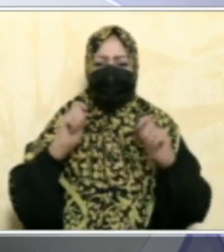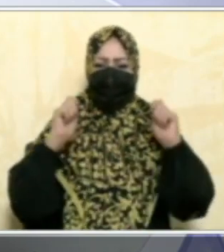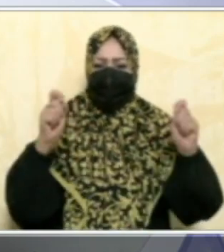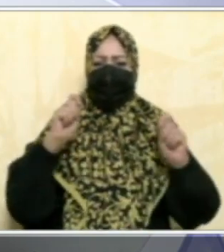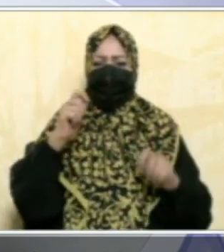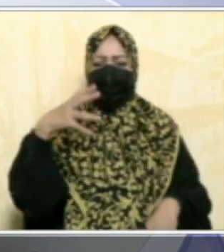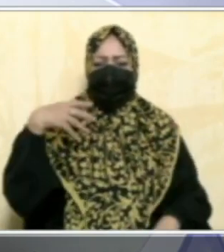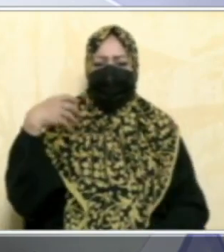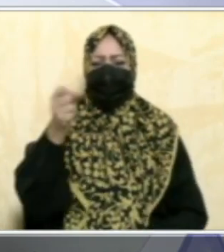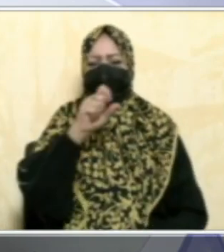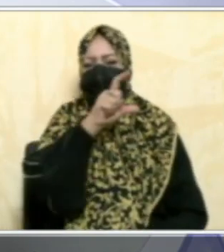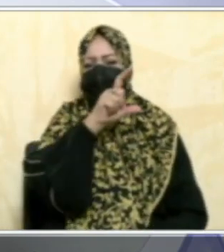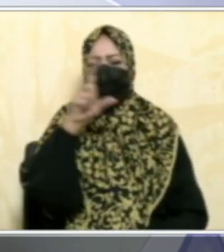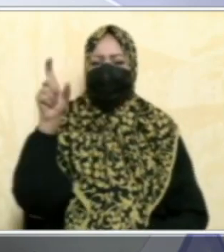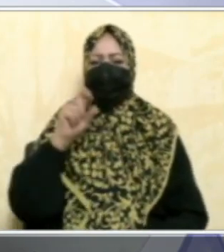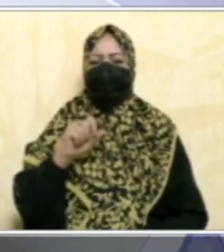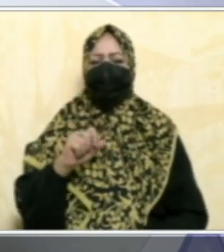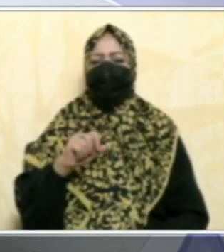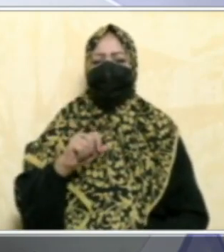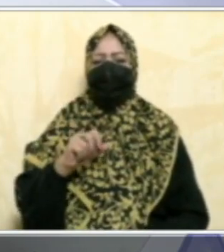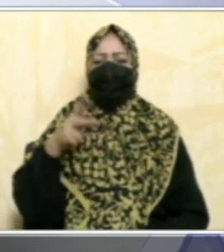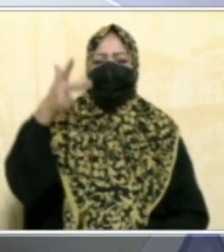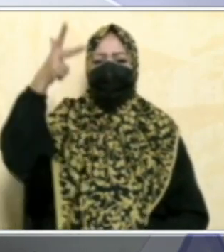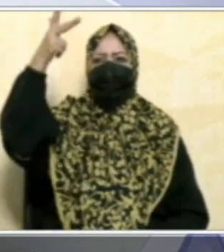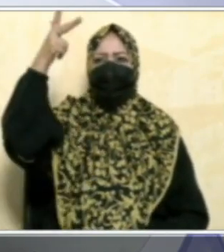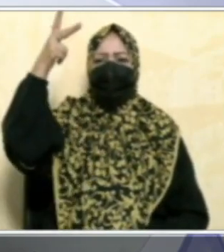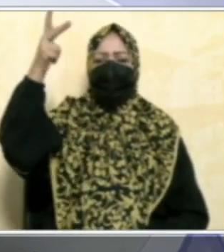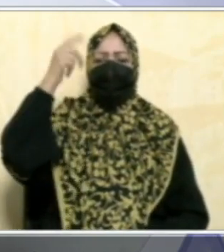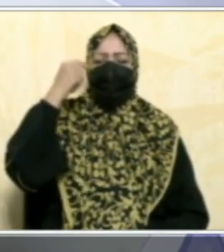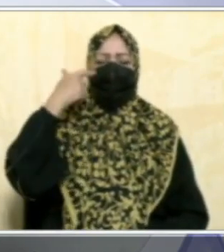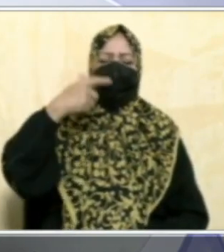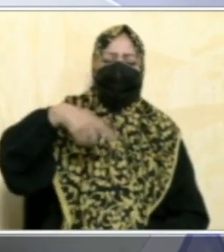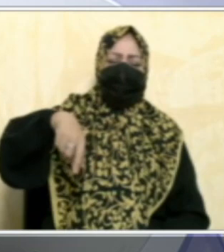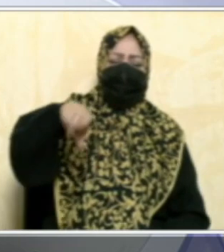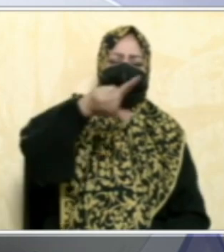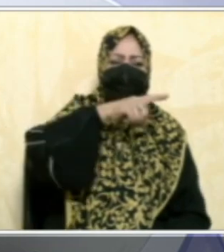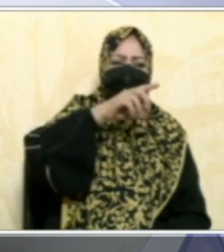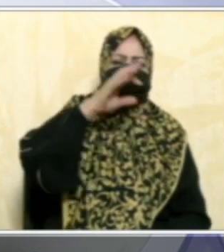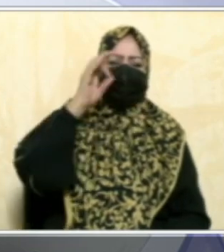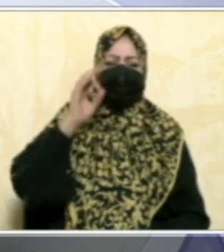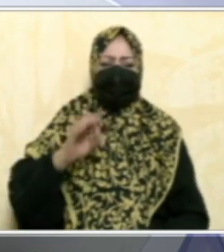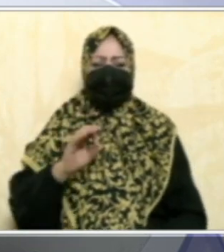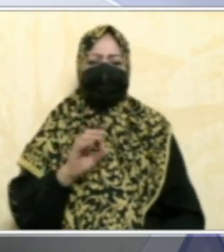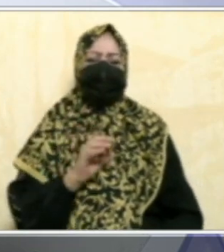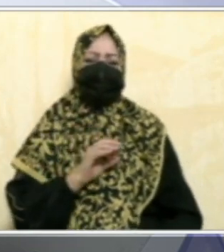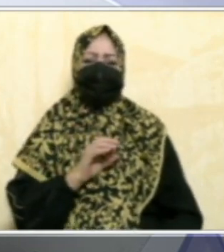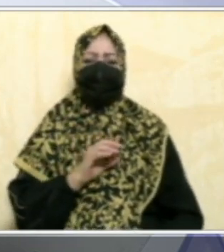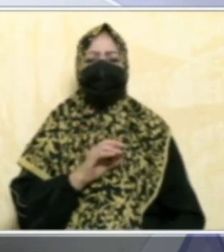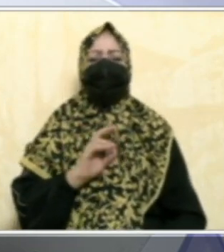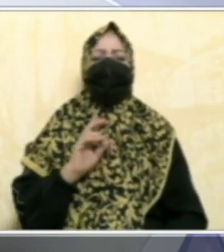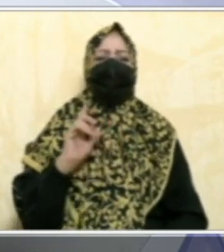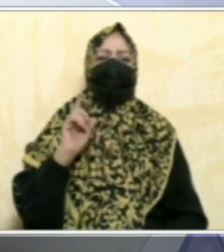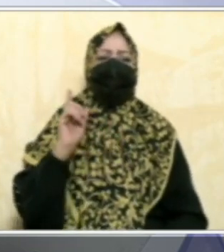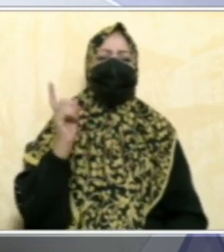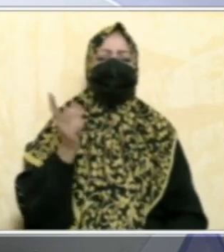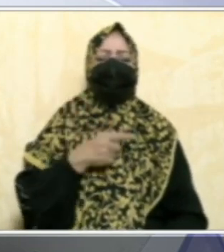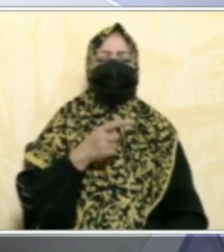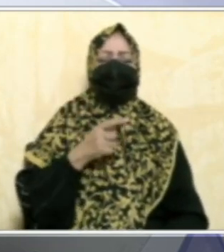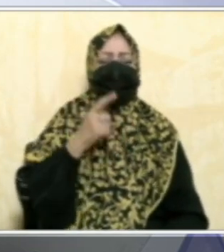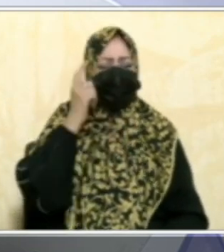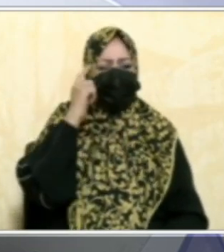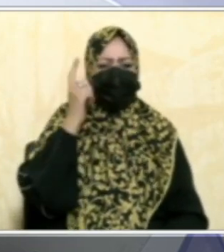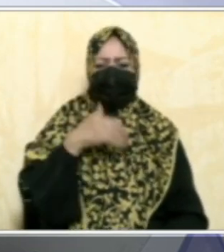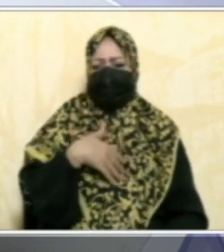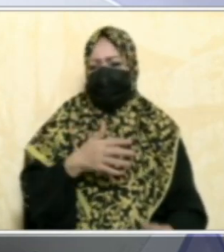أن يحجم هذه القضية، فيعني انطلى ذلك على بعض الناس. بعض الناس يقول احنا ايش دخلنا فيهم هم في فلسطين؟ لا يا